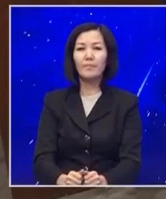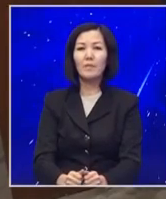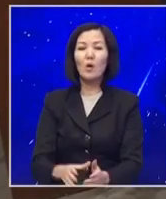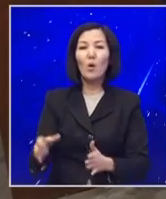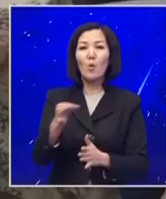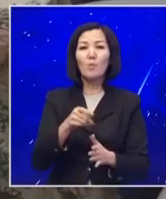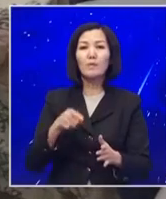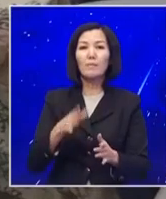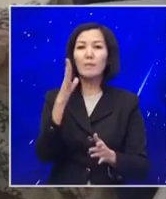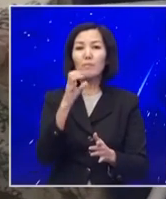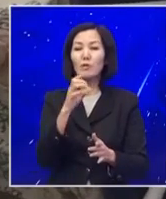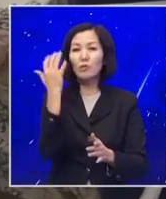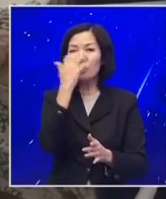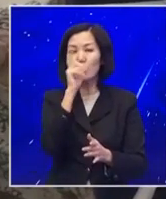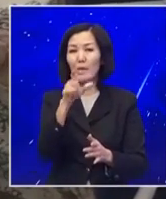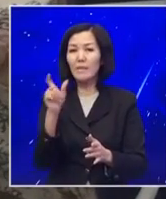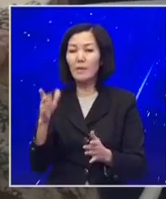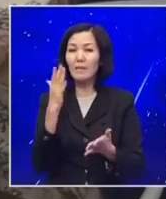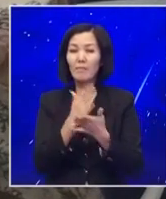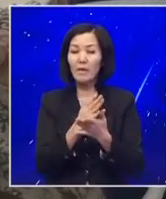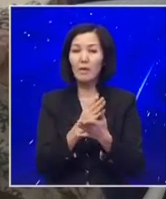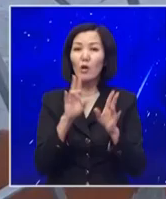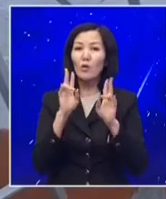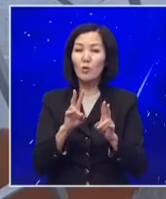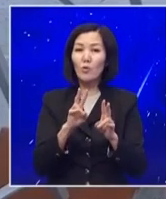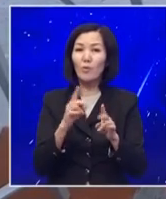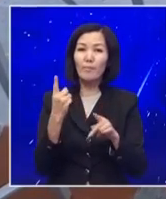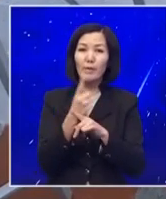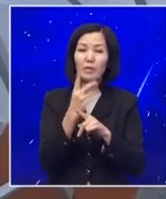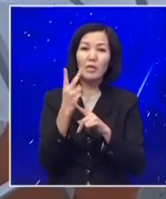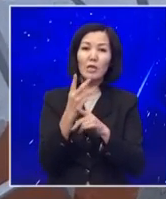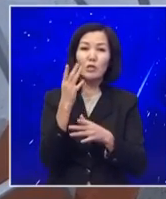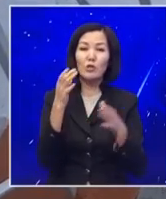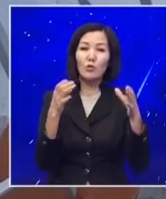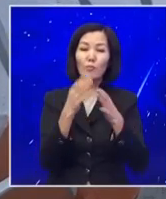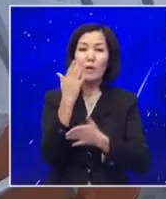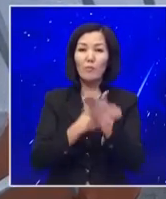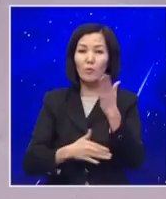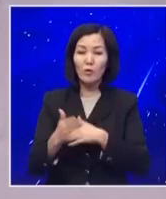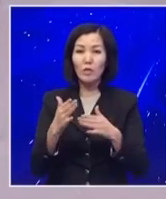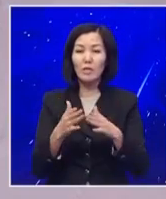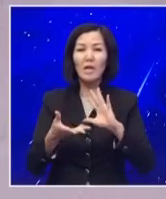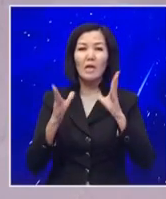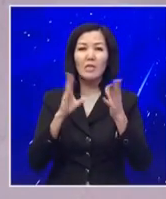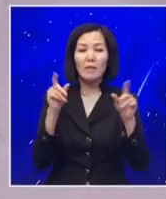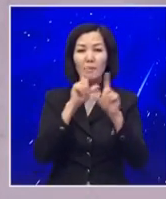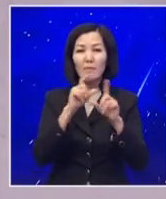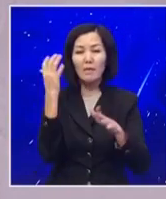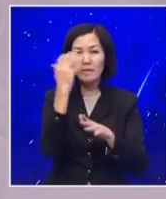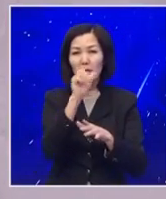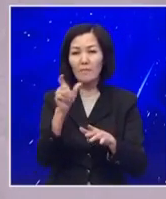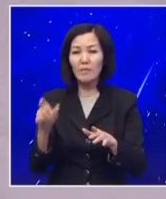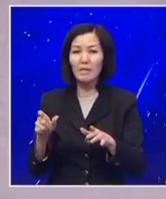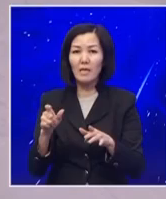облыста 1500-ден аса көру қабілеті бұзылған азамат бар. Дені бірінші және екінші топтағы мүгедектер. Жалпы бұл мекеме зағиптарға